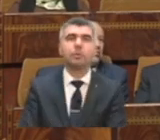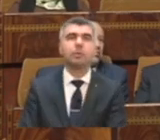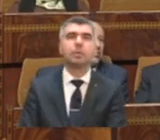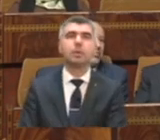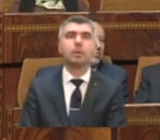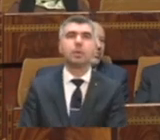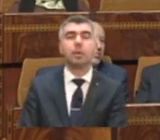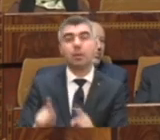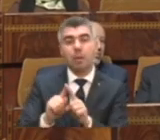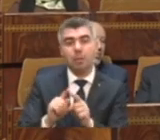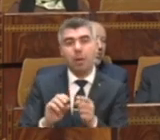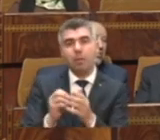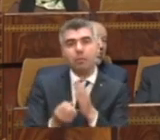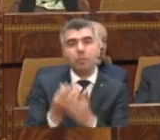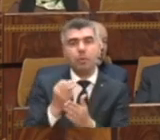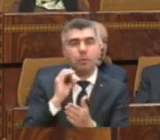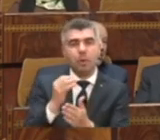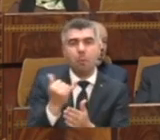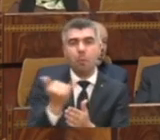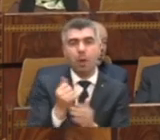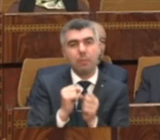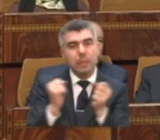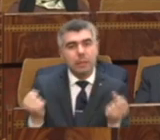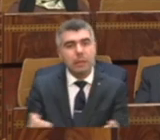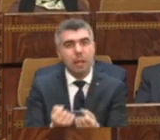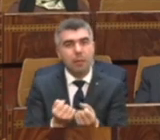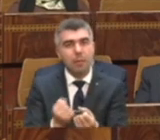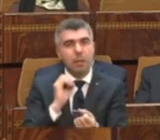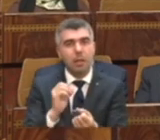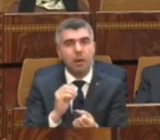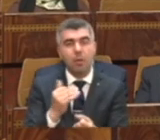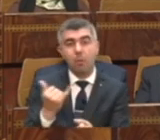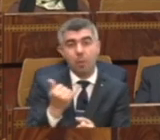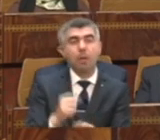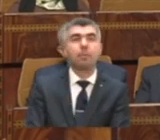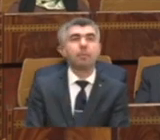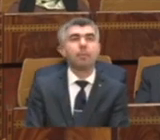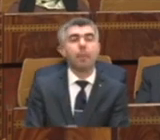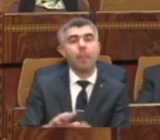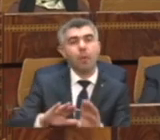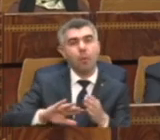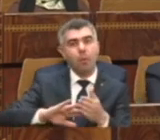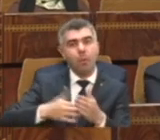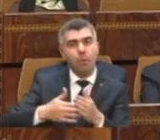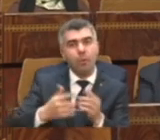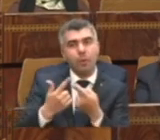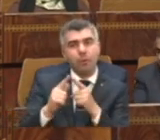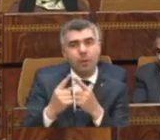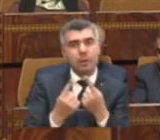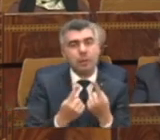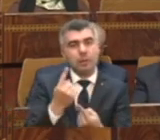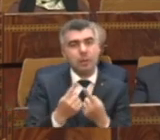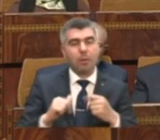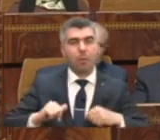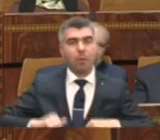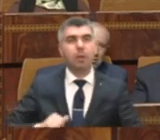أجل تشجيع الاستثمارات والتنمية الاقتصادية. فأنا جد متأكد بأن كنا عن طريقنا سيدة